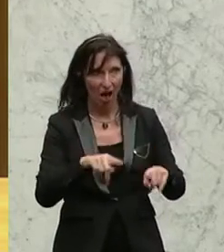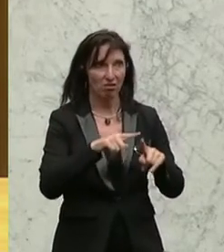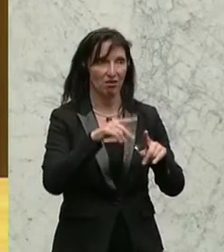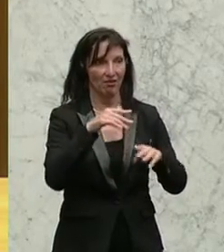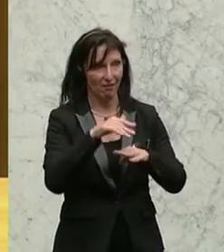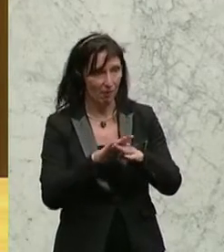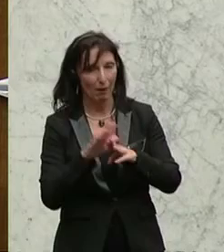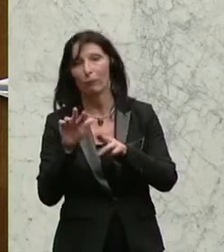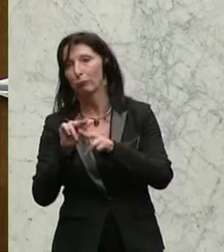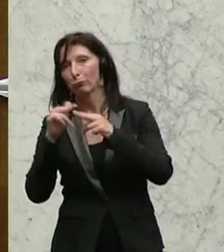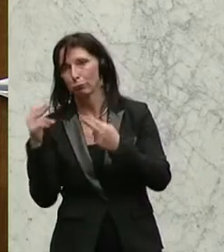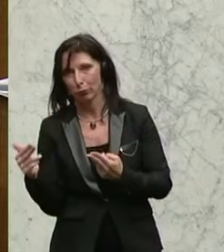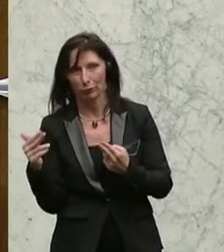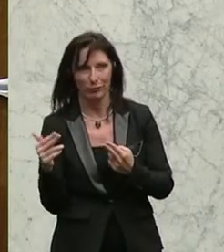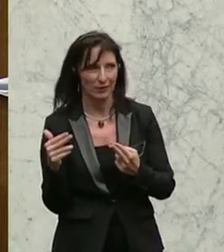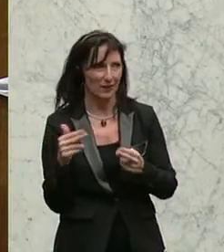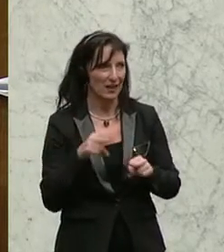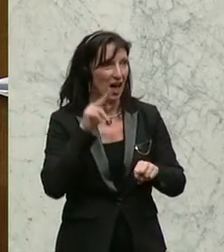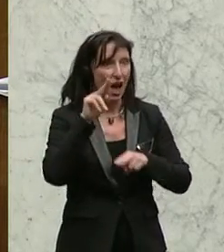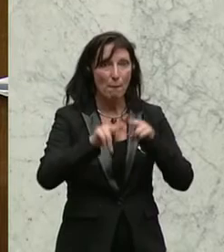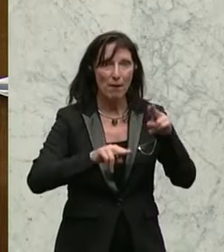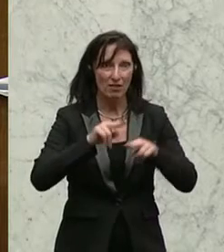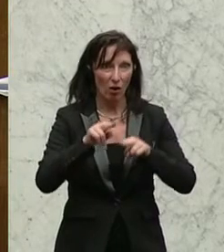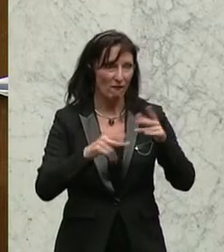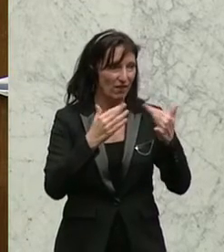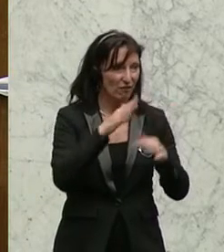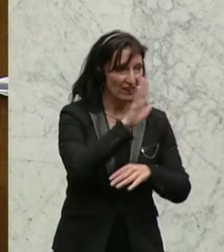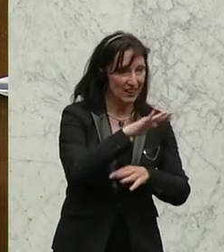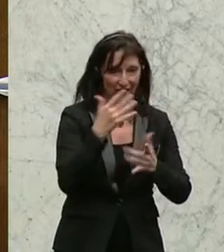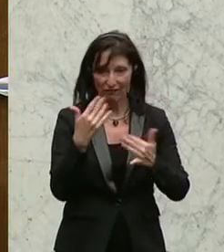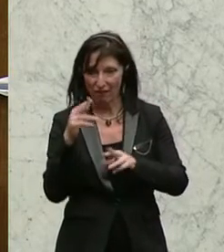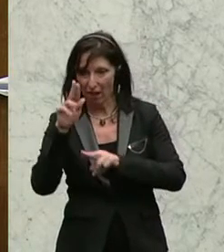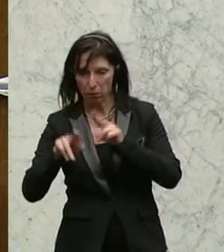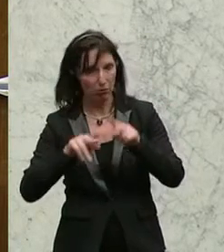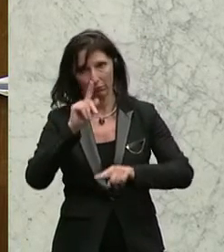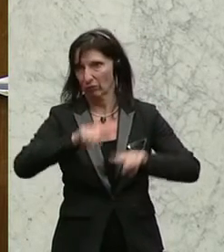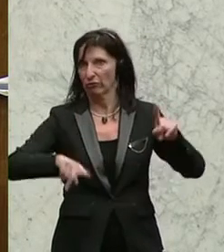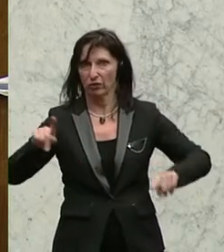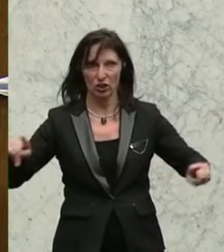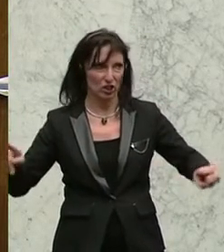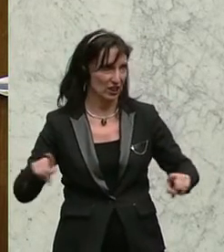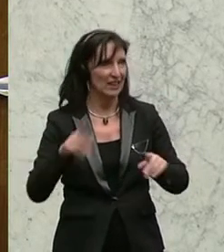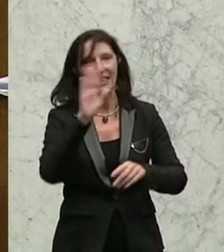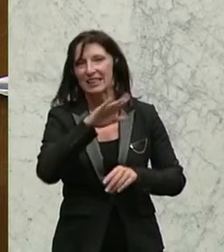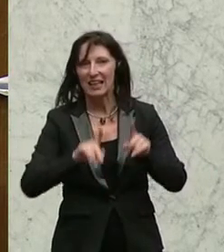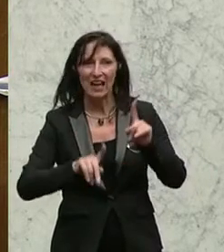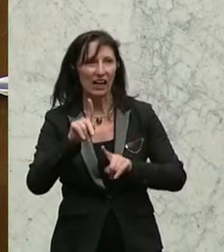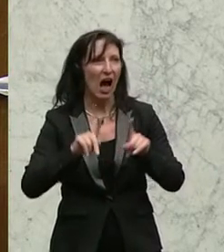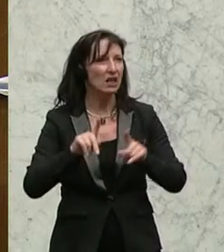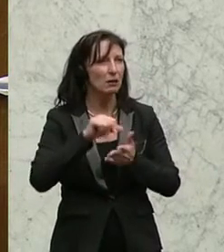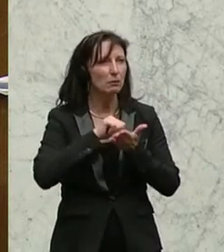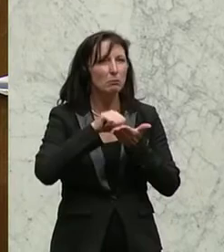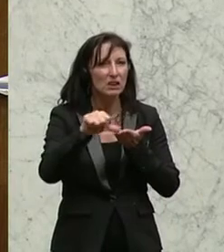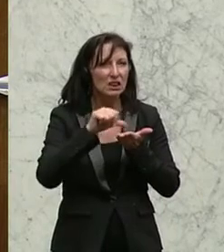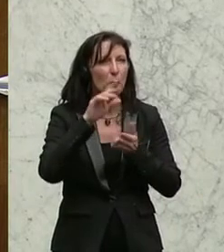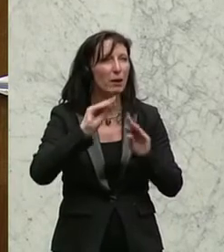und Bund. Unterschiedliche Betreuungsschlüssel, unterschiedliche Bezahlung der Kindergartenpädagogen, unterschiedliche